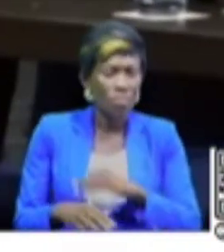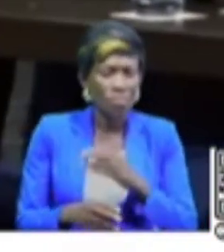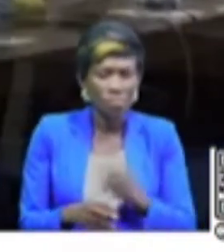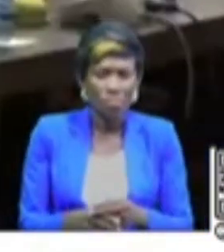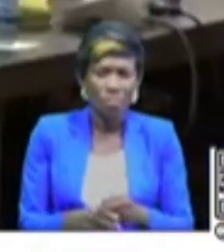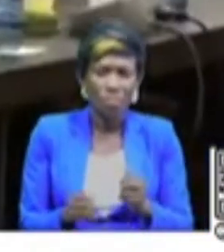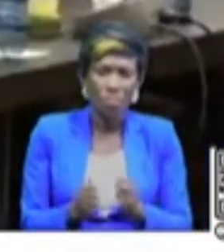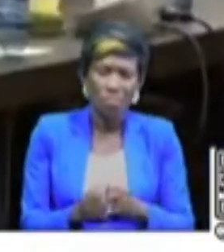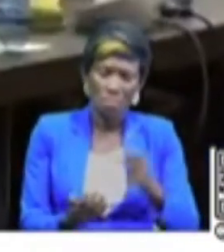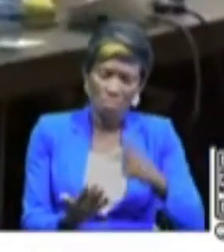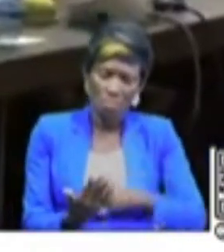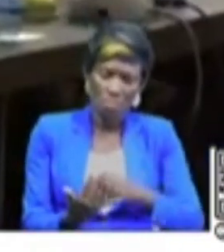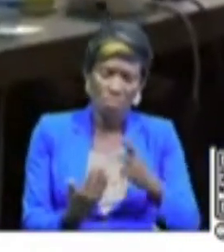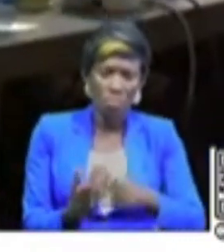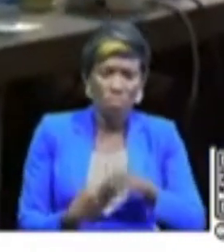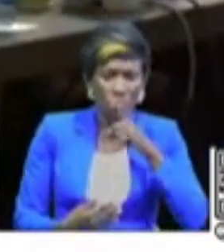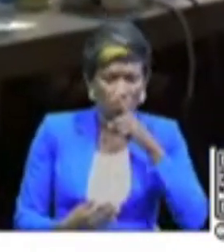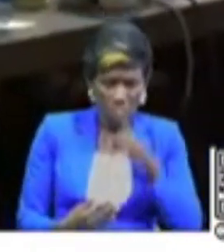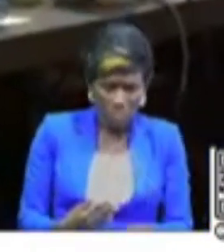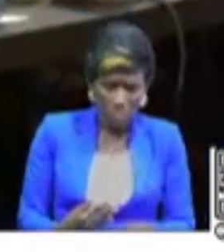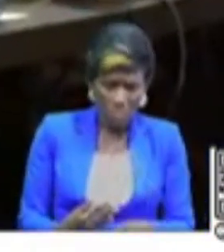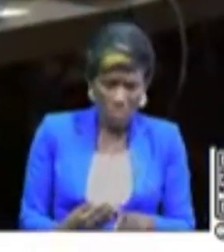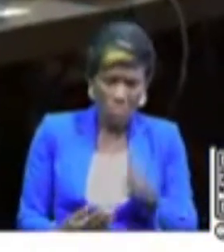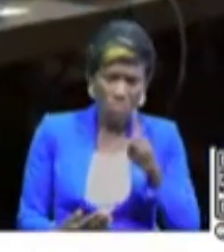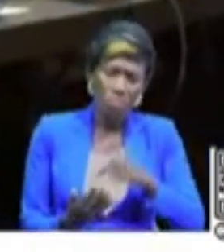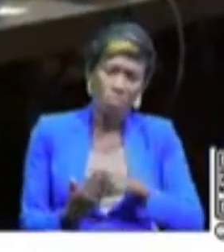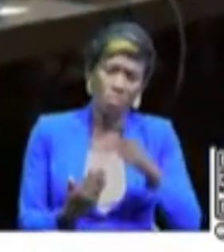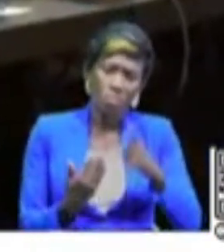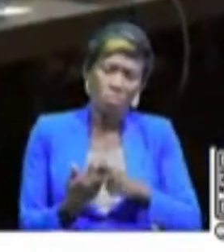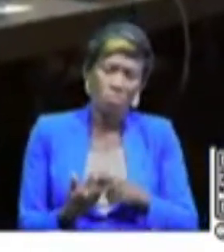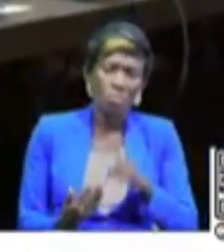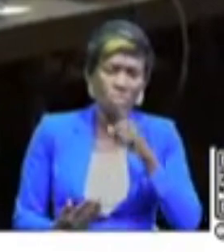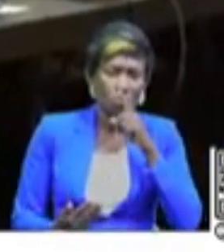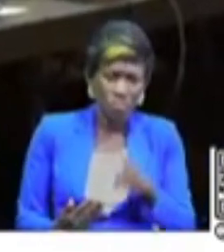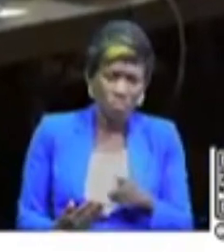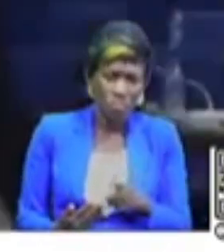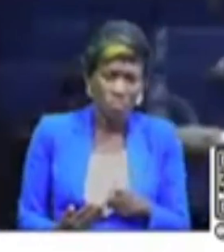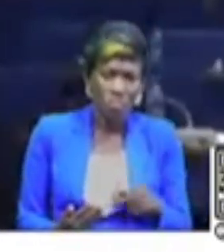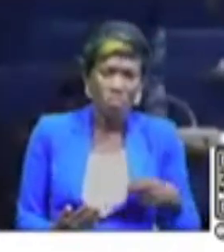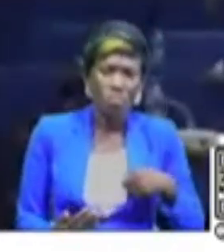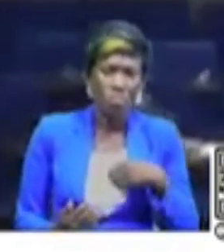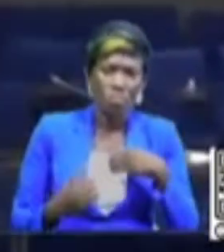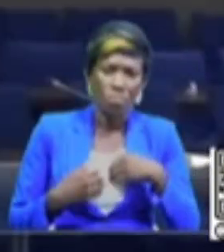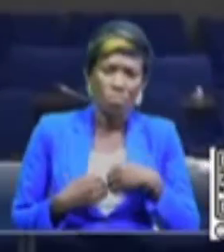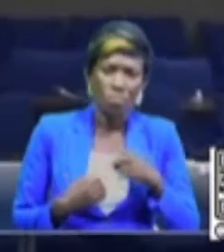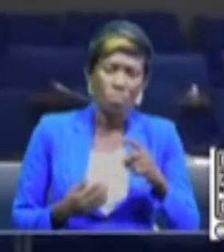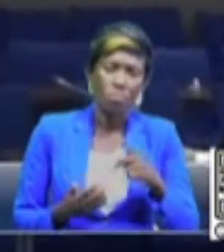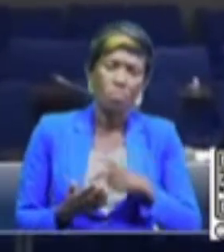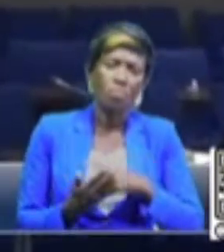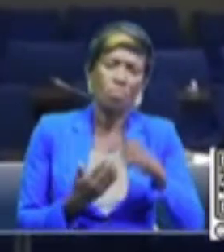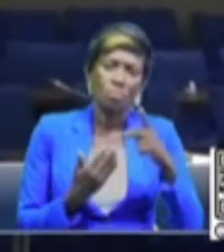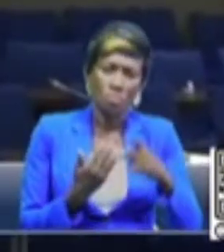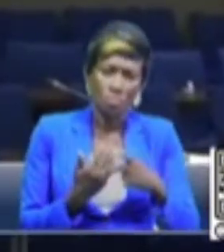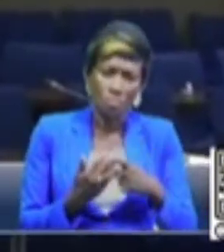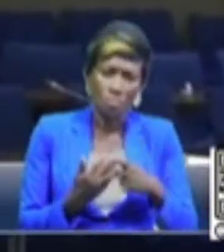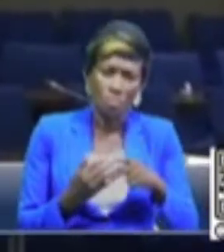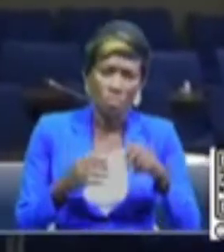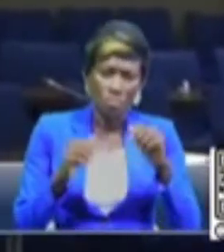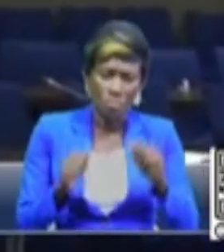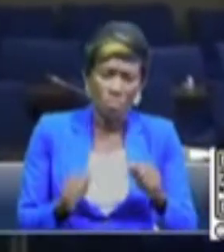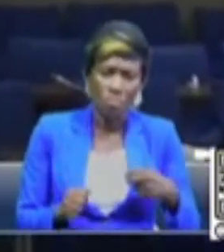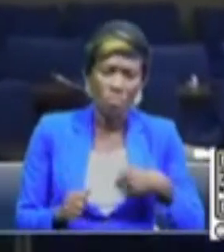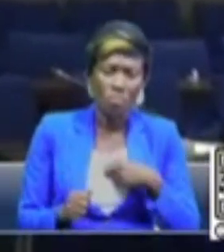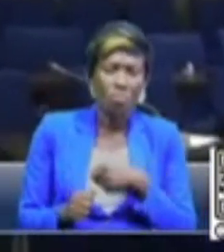plan crédible, une feuille de route pour le retour à l'ordre constitutionnel. Nous avons une feuille de route qui doit nous permettre de sortir assez